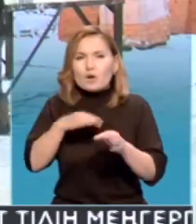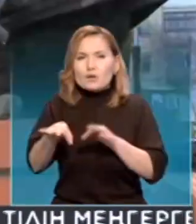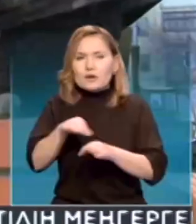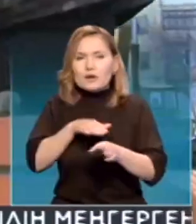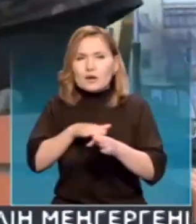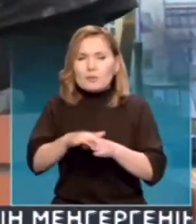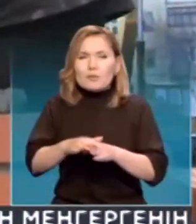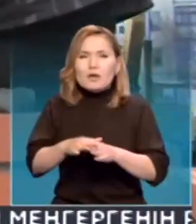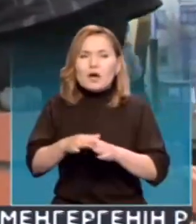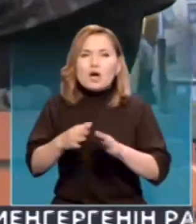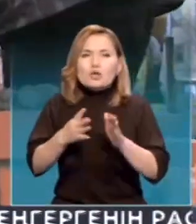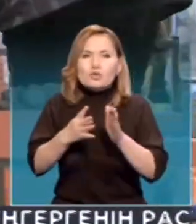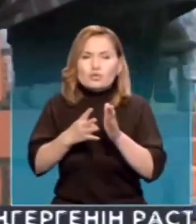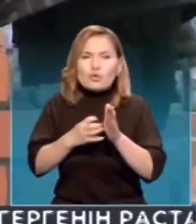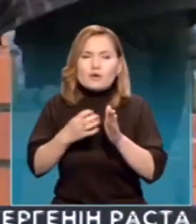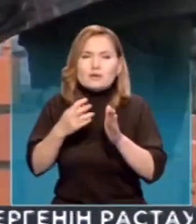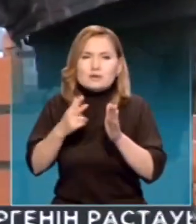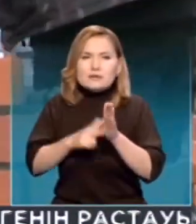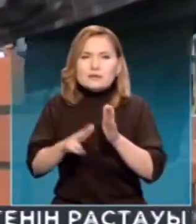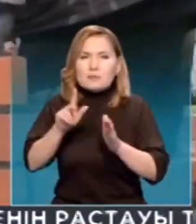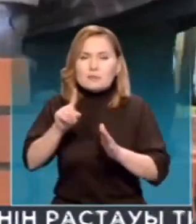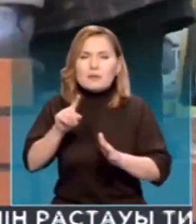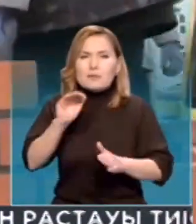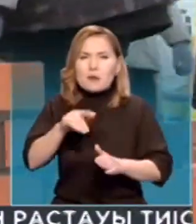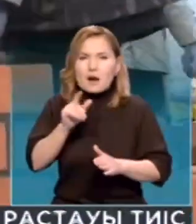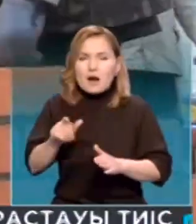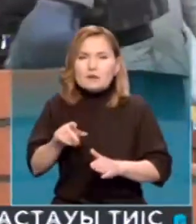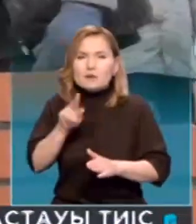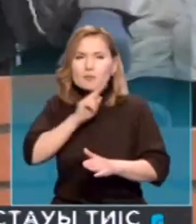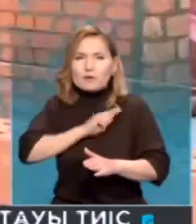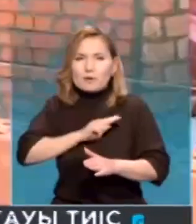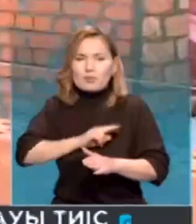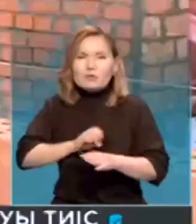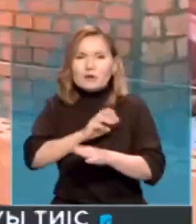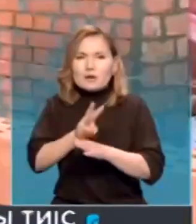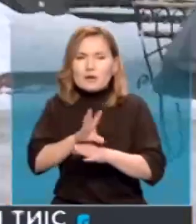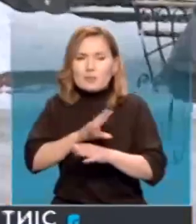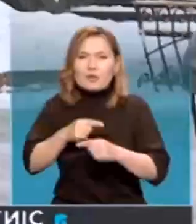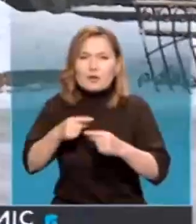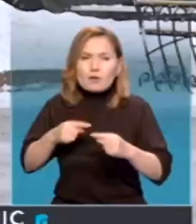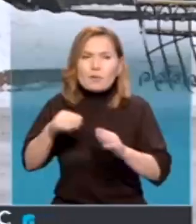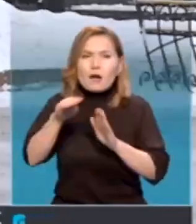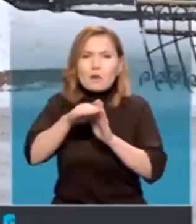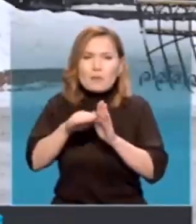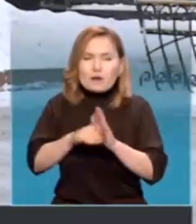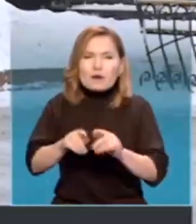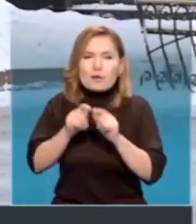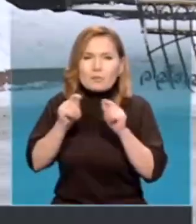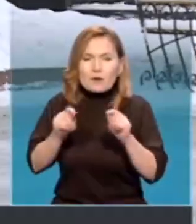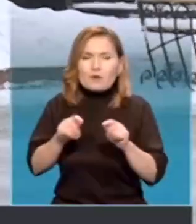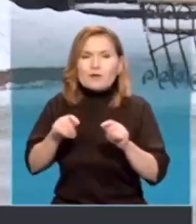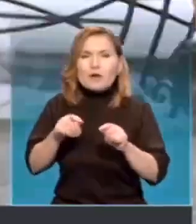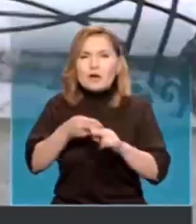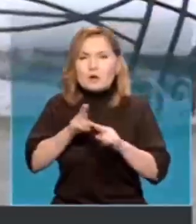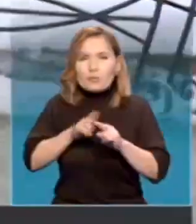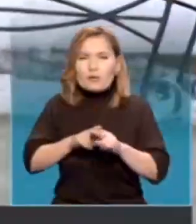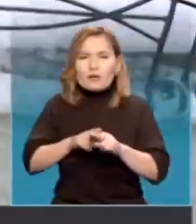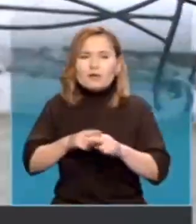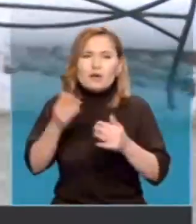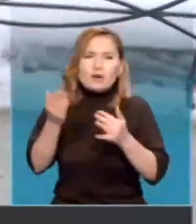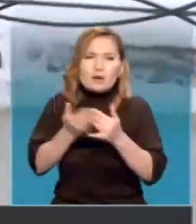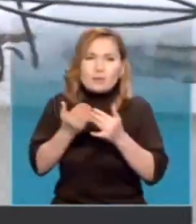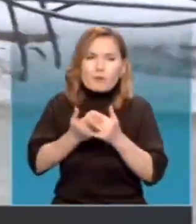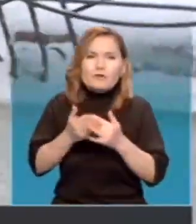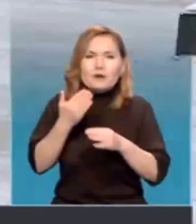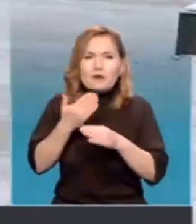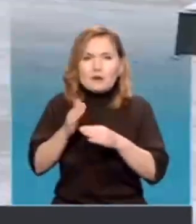аясында 981 мың адам жұмыс тапқан. Биылғы жоспар 950 мың. Түрлі бағдарламалар, жол карталары және жеңілдетілген